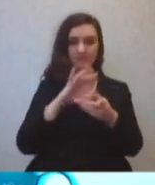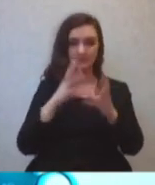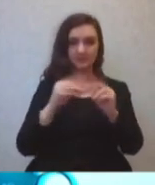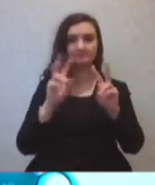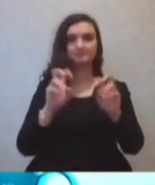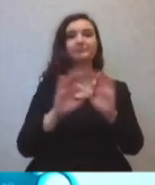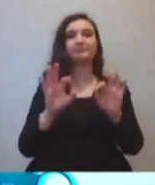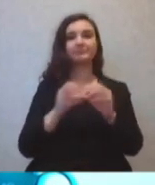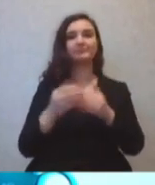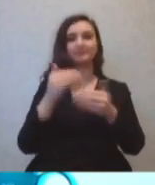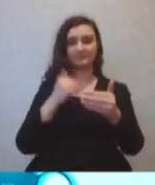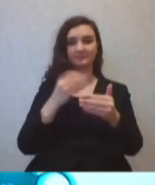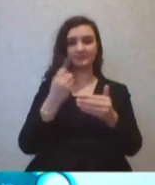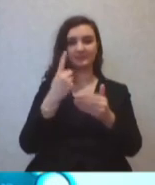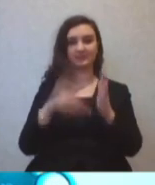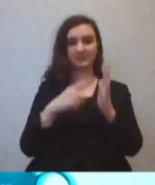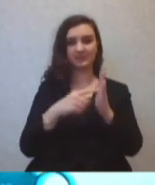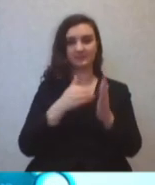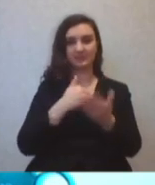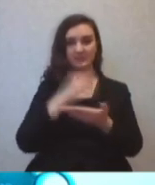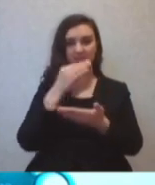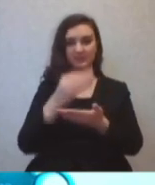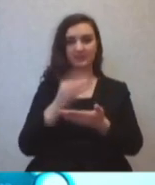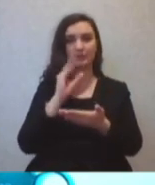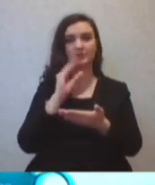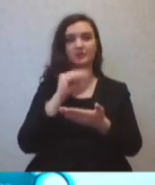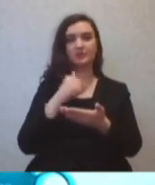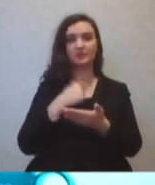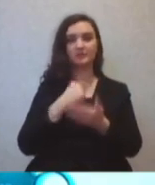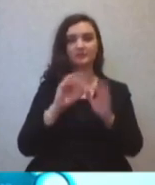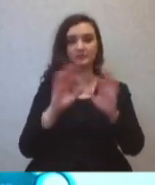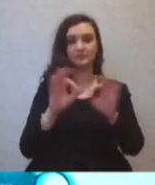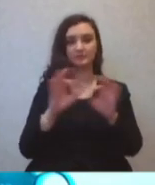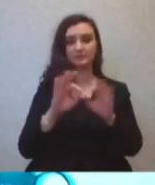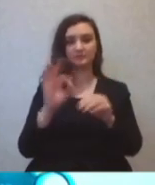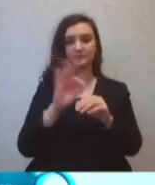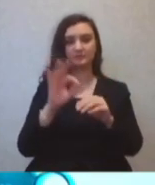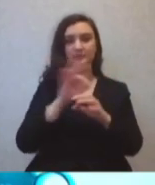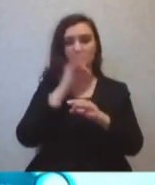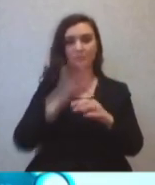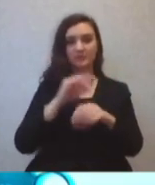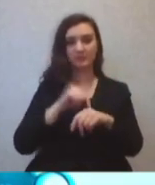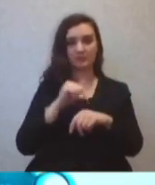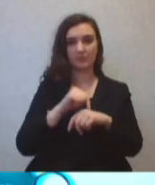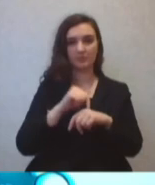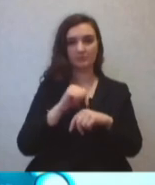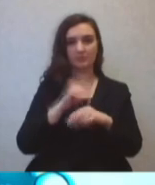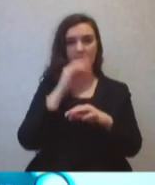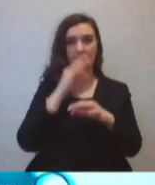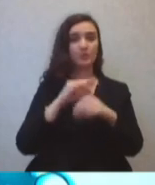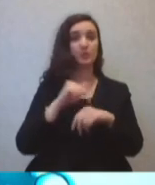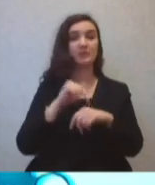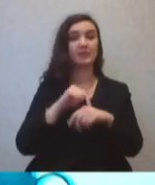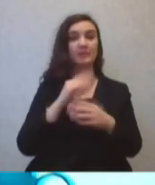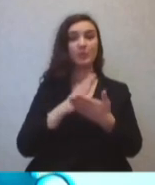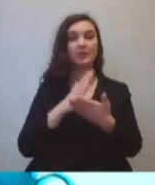თემაზე ვისაუბრებ, კიდევ ერთხის საკითხი მინდა გაგახსენოთ. როდესაც ჩვენ საუბრობთ პასუხისმგებლობაზე, პასუხისმგებლობა